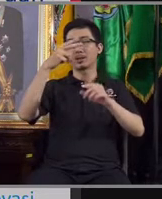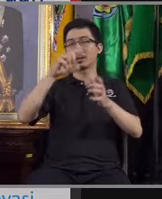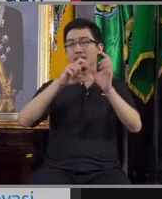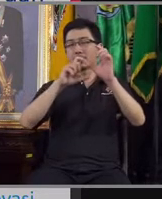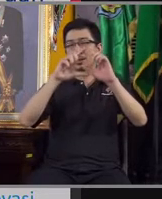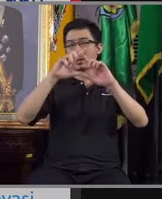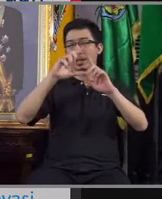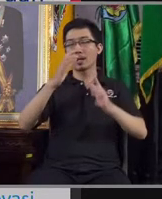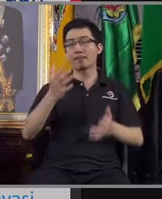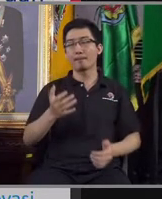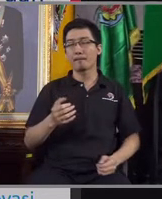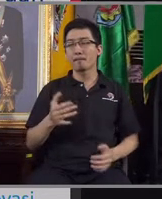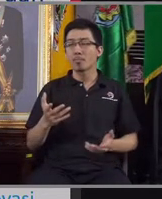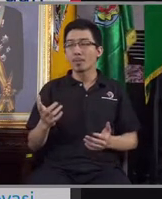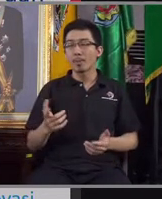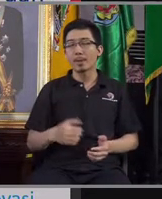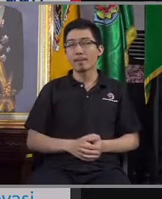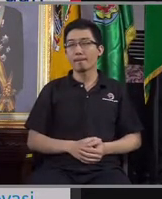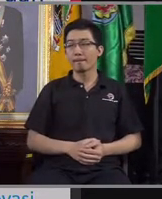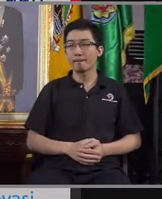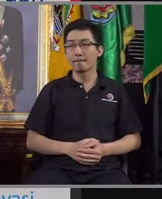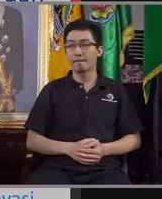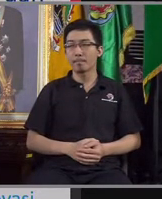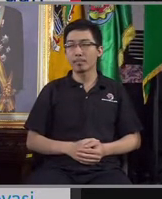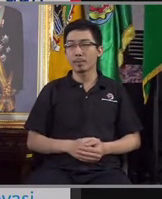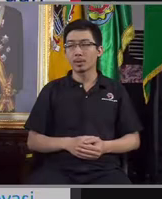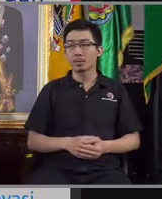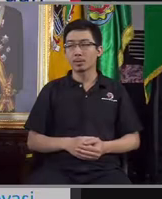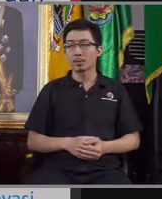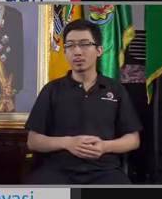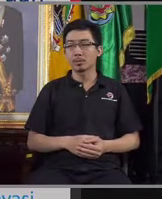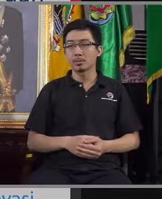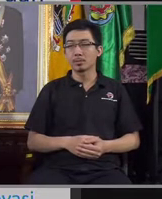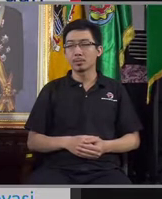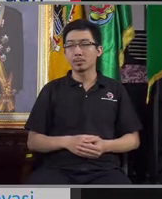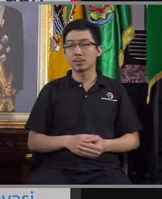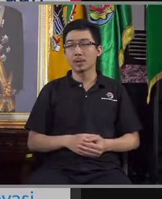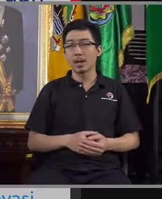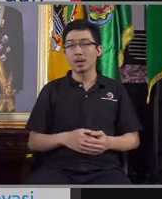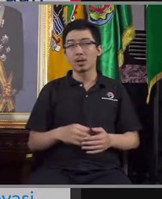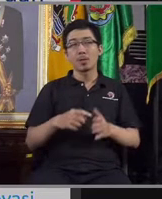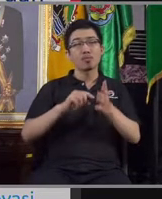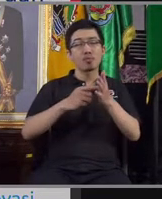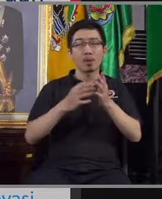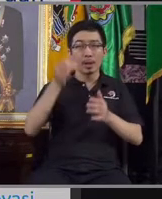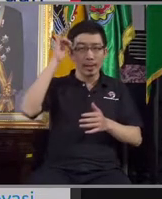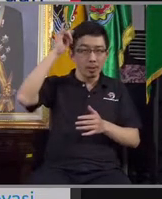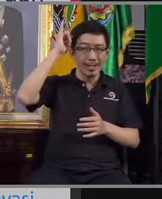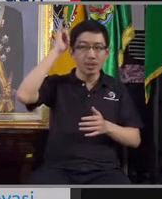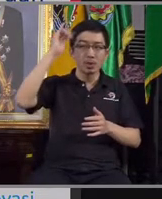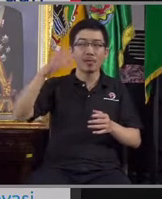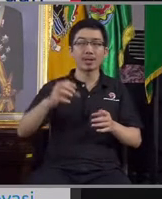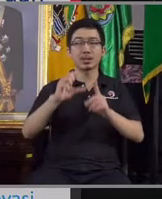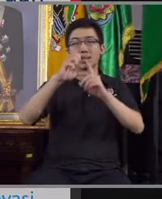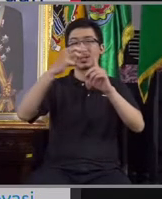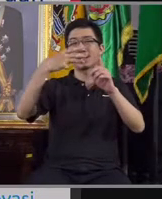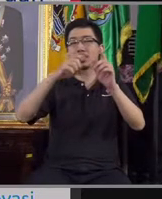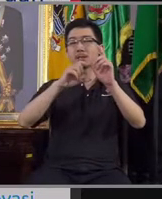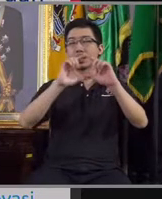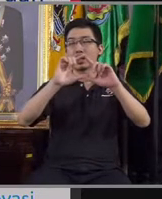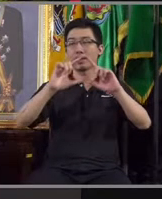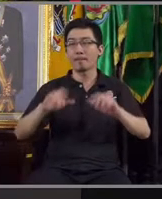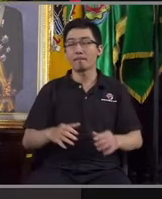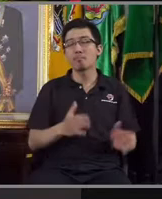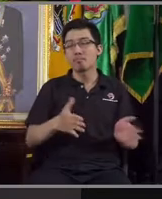sekarang mengembangkan untuk pariwisata di desa. Dan itu kita kembangkan untuk UKM-nya seperti misalnya tentang slide